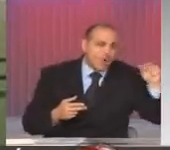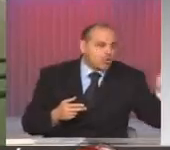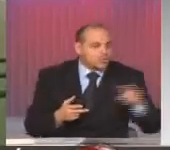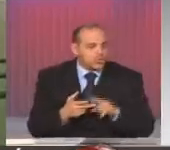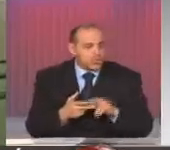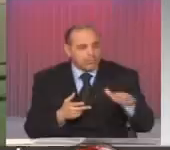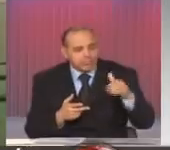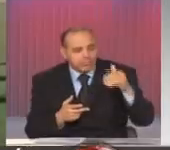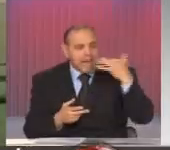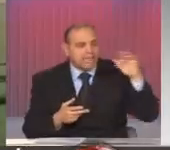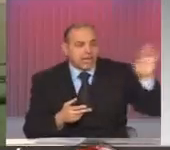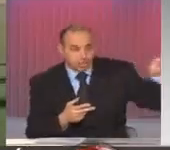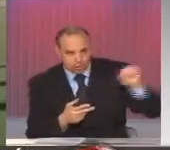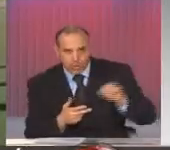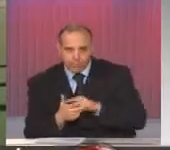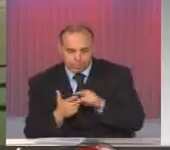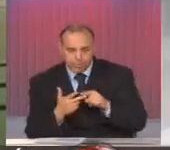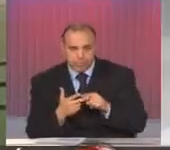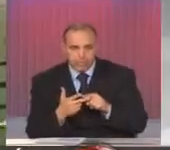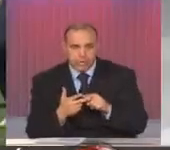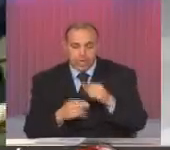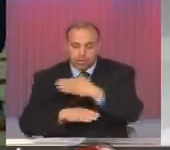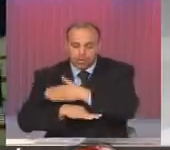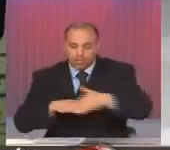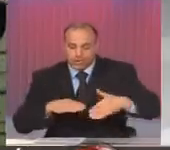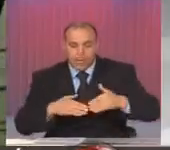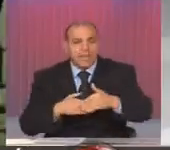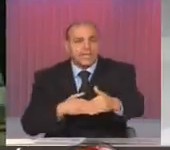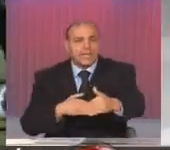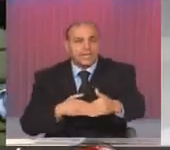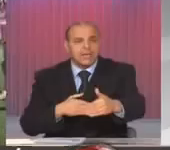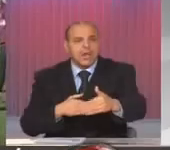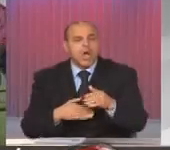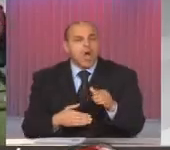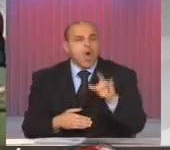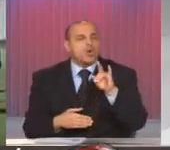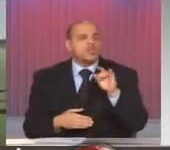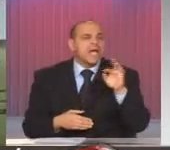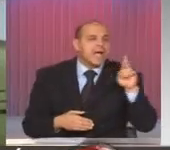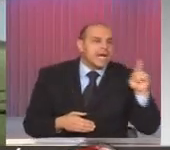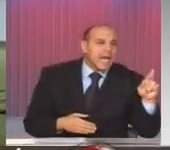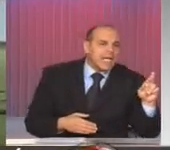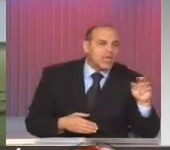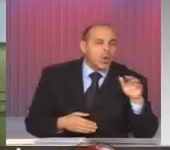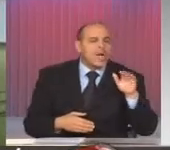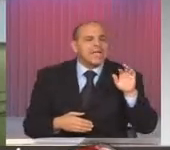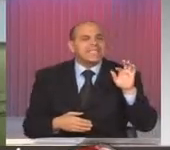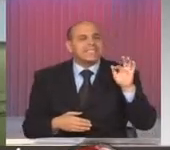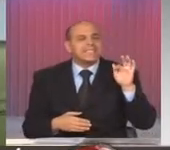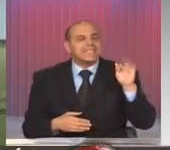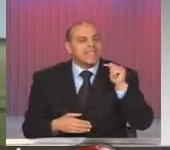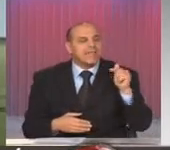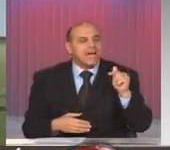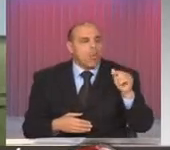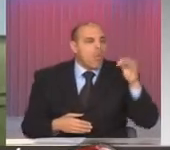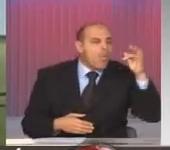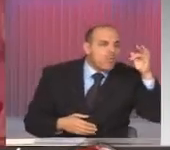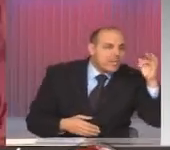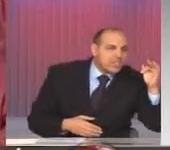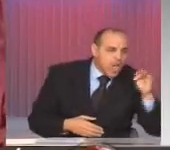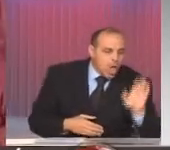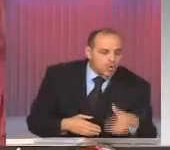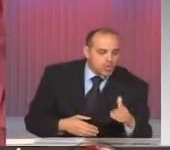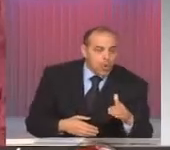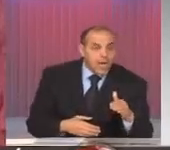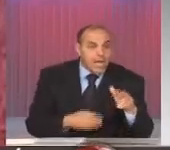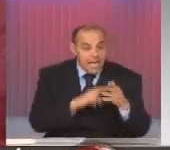لاعب لافال الفرنسي. ويتكون وسط الميدان من كل من حسين الراقد وستيفان حسين ناطر والفرجاني ساسي وفخر الدين